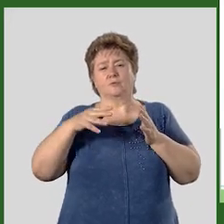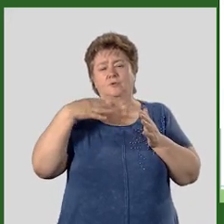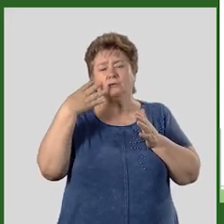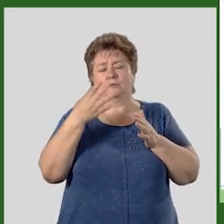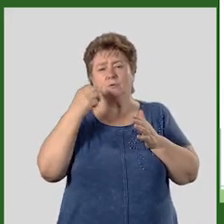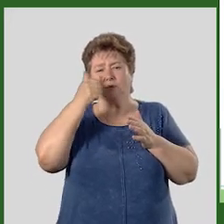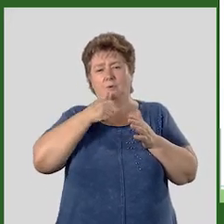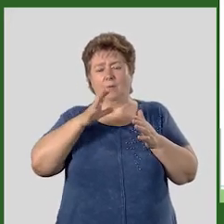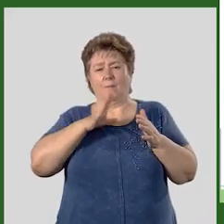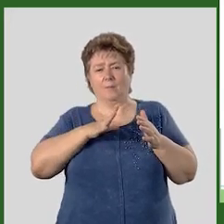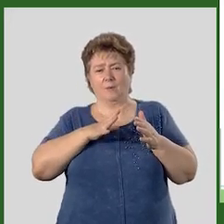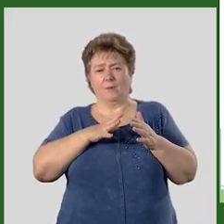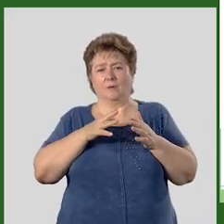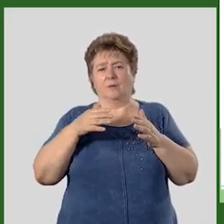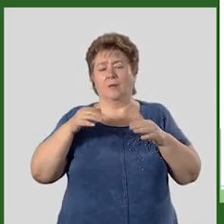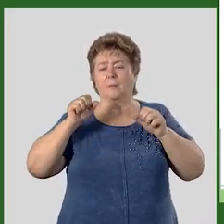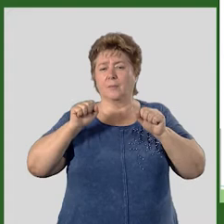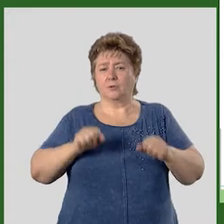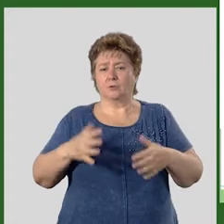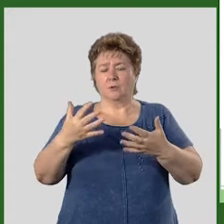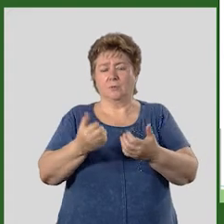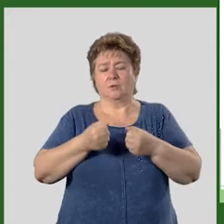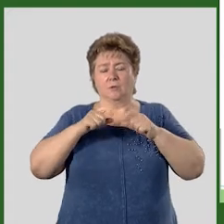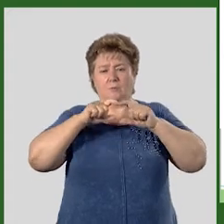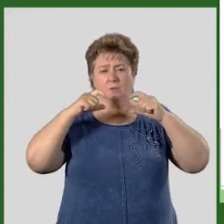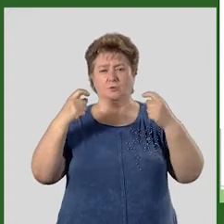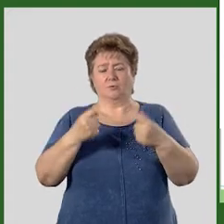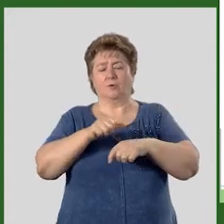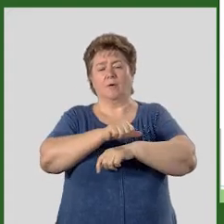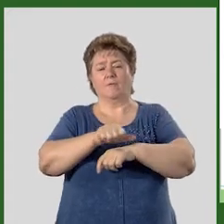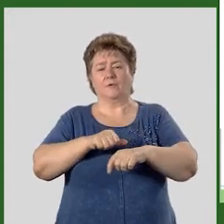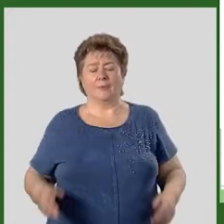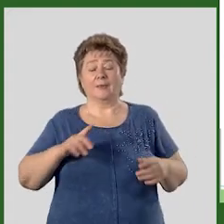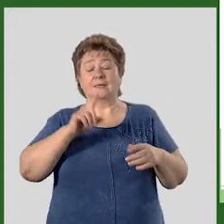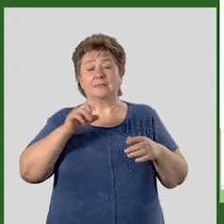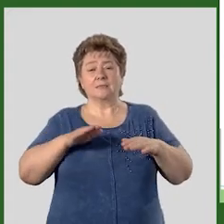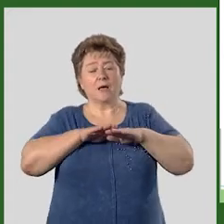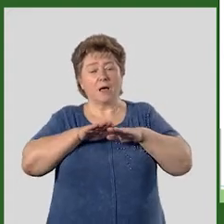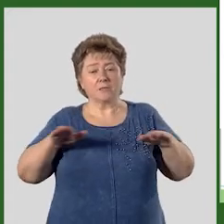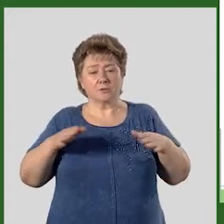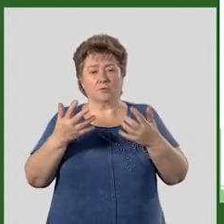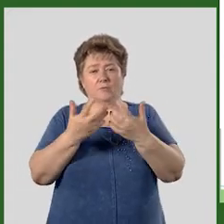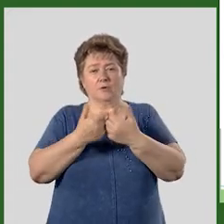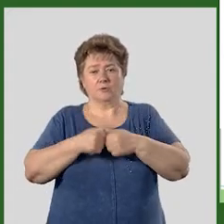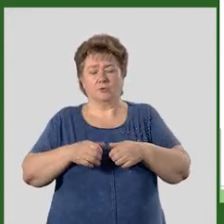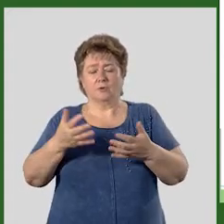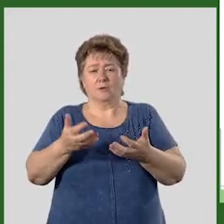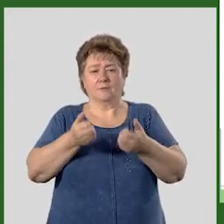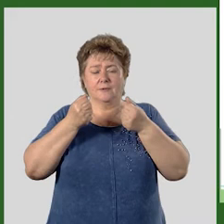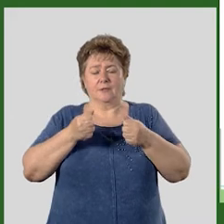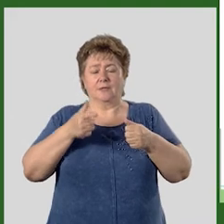1884 году было решено принять поясное время. За основу отсчета был